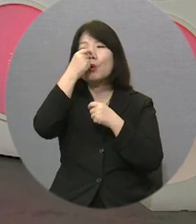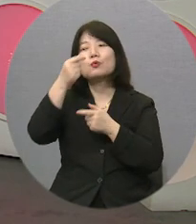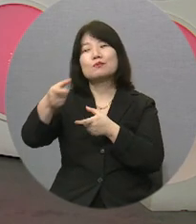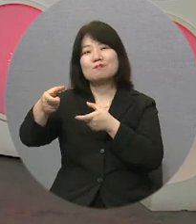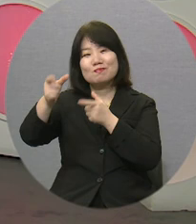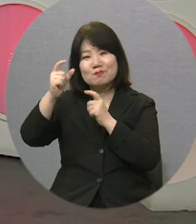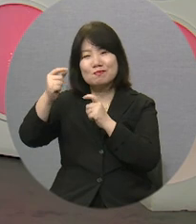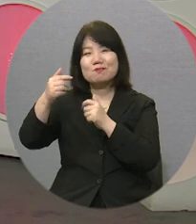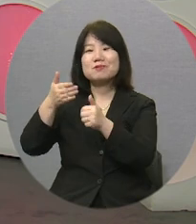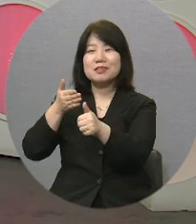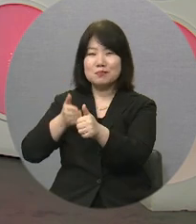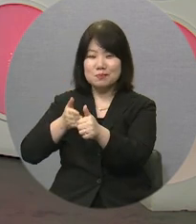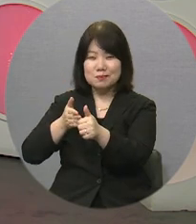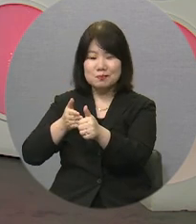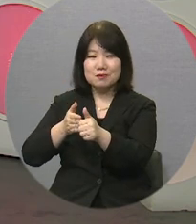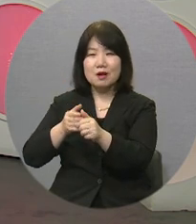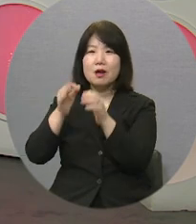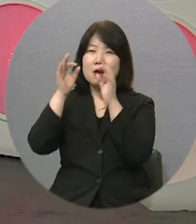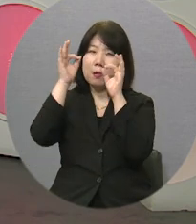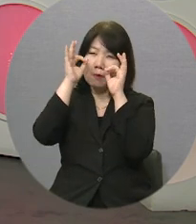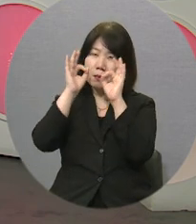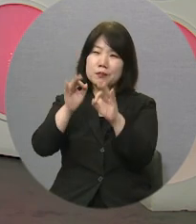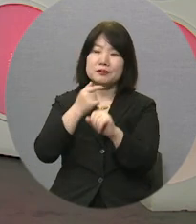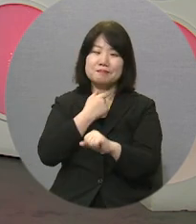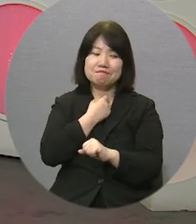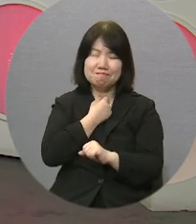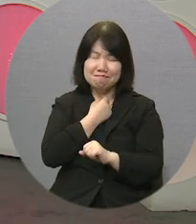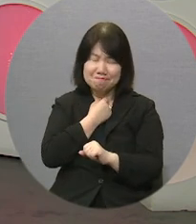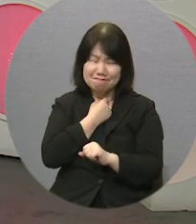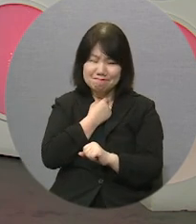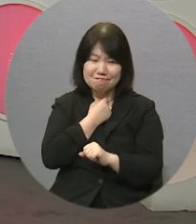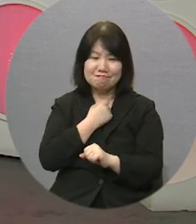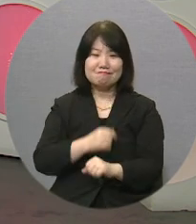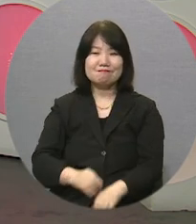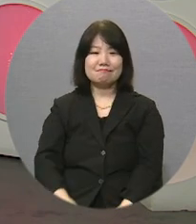따라주세요. 보고 싶습니다.